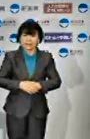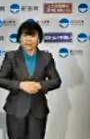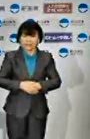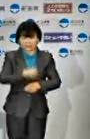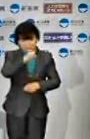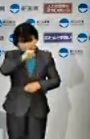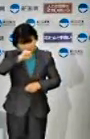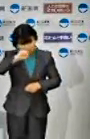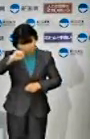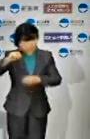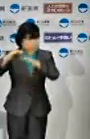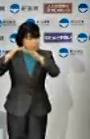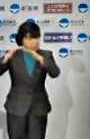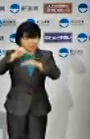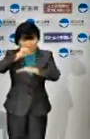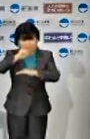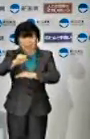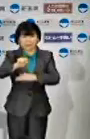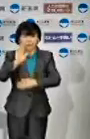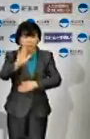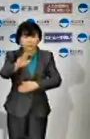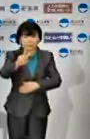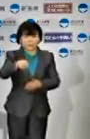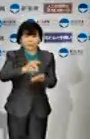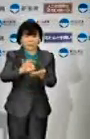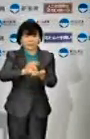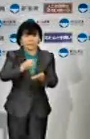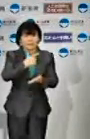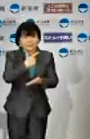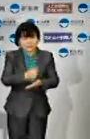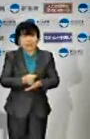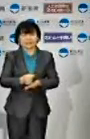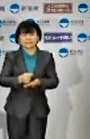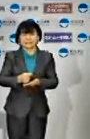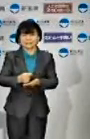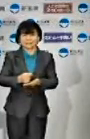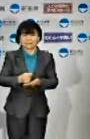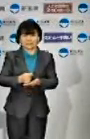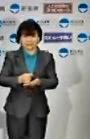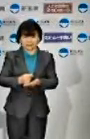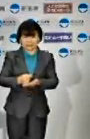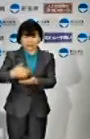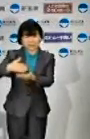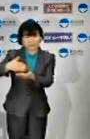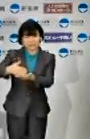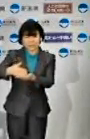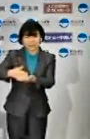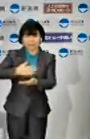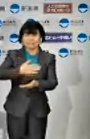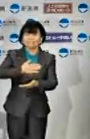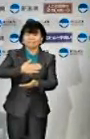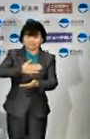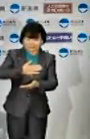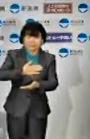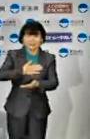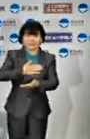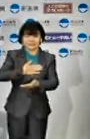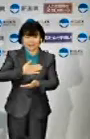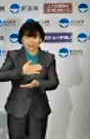好評であると、今後も利用したいあるいは非常に説明が、理解できたというのも高